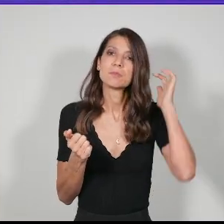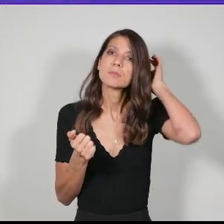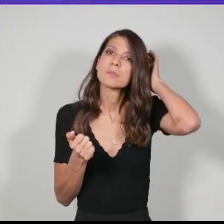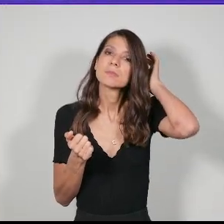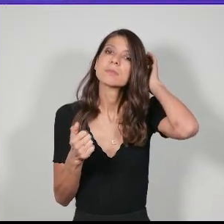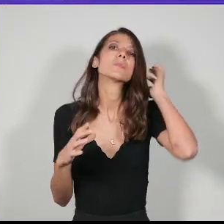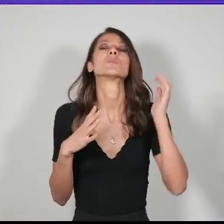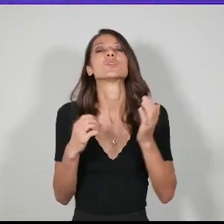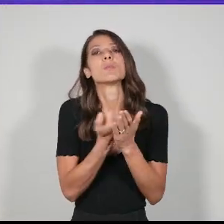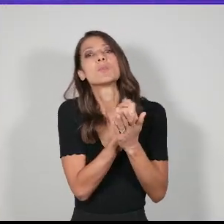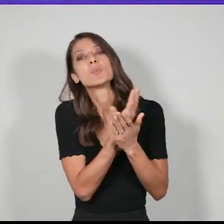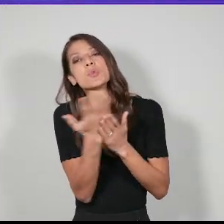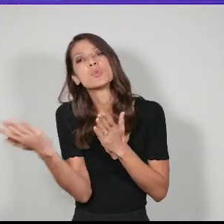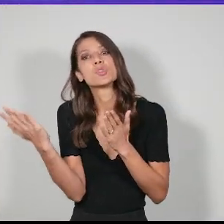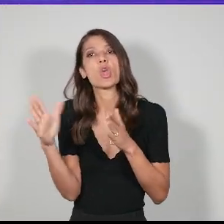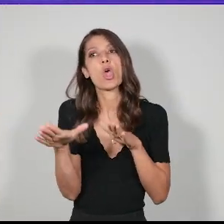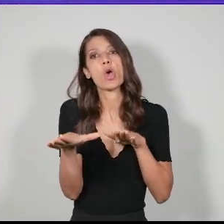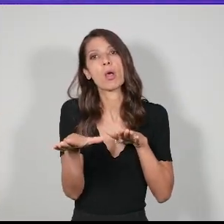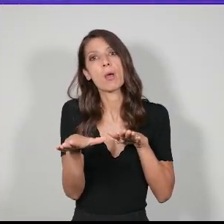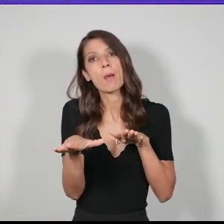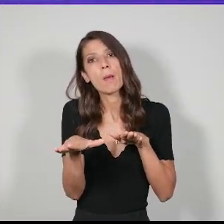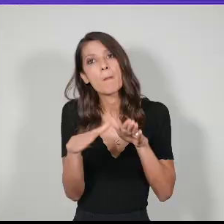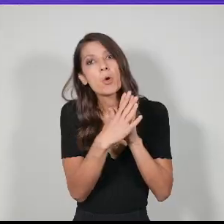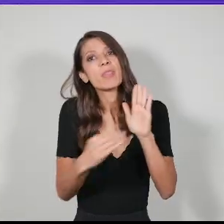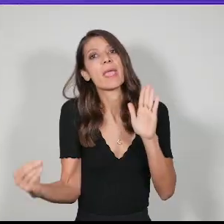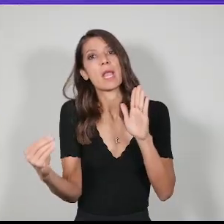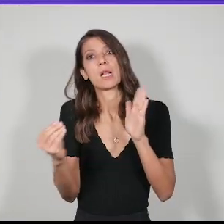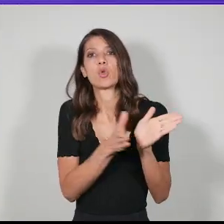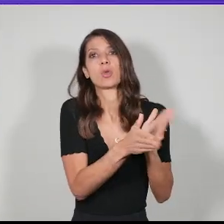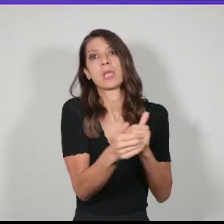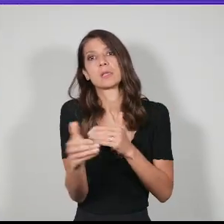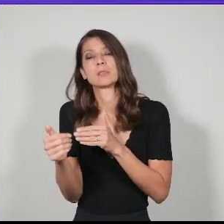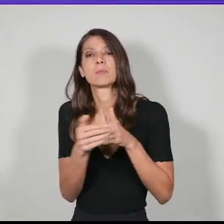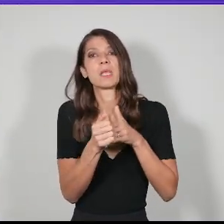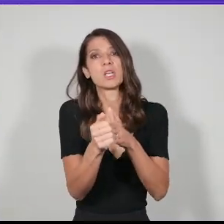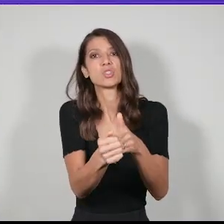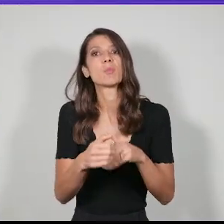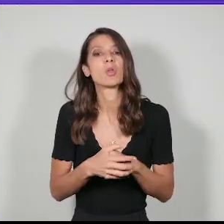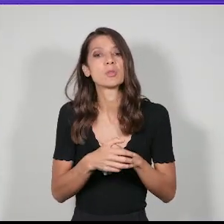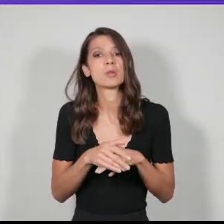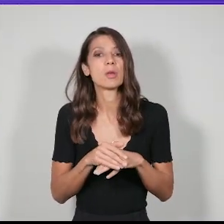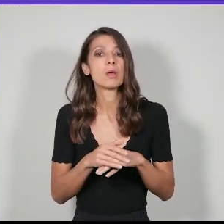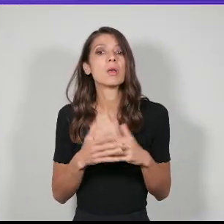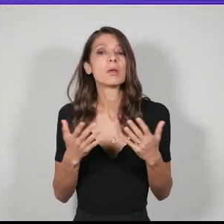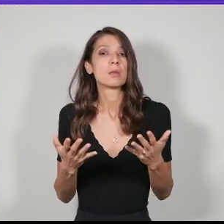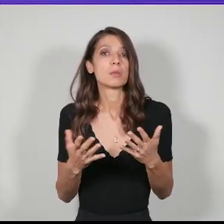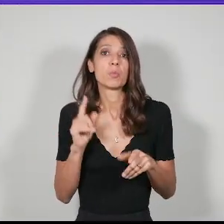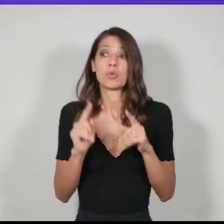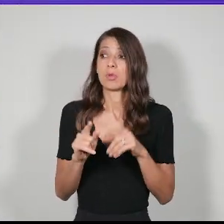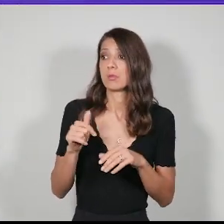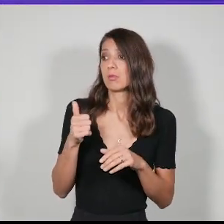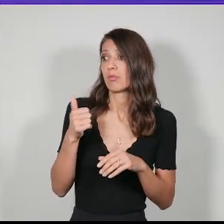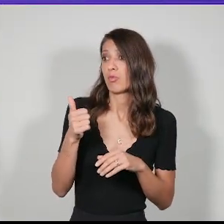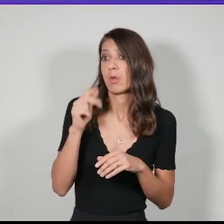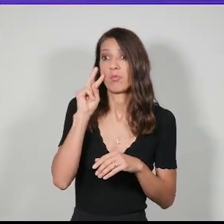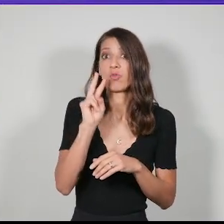avoir plusieurs modalités de case management sur les différents territoires et vous en avez peut-être effectivement croisé dans vos expériences sur les territoires sur lesquels vous travaillez.